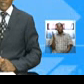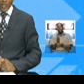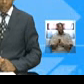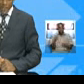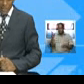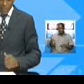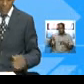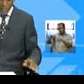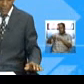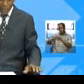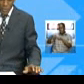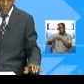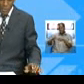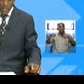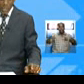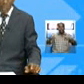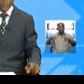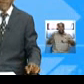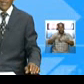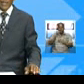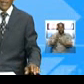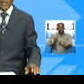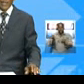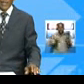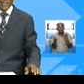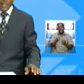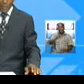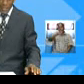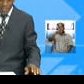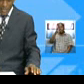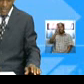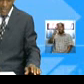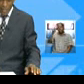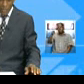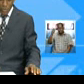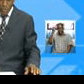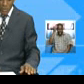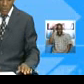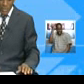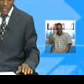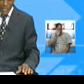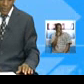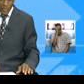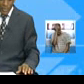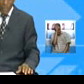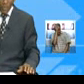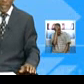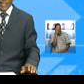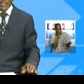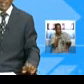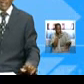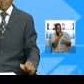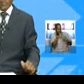Makanika wa pikipiki masanafu akoze motoka ekika kya Jeep Magezi ga Baganda esamaliriza abasuubuzi mu katale k'e